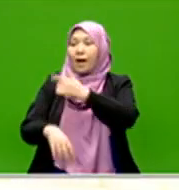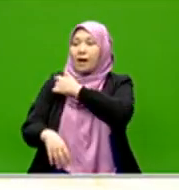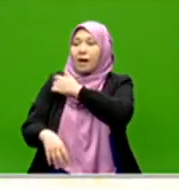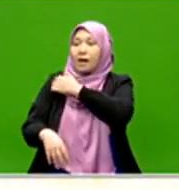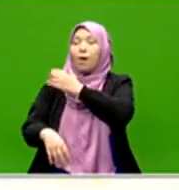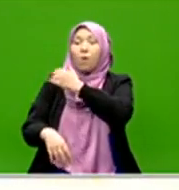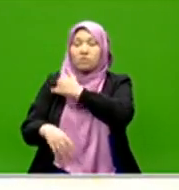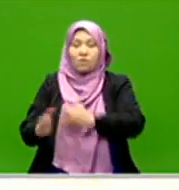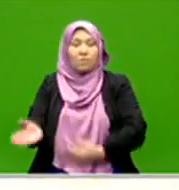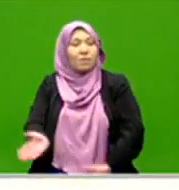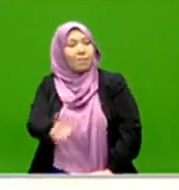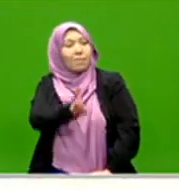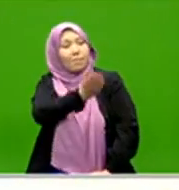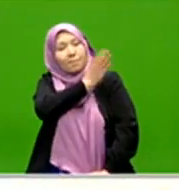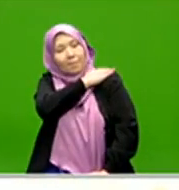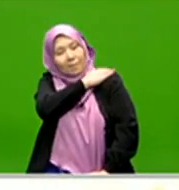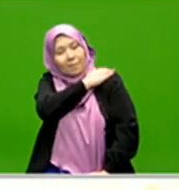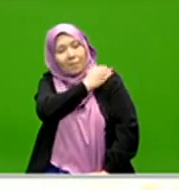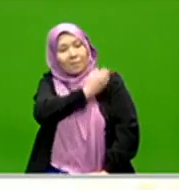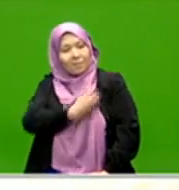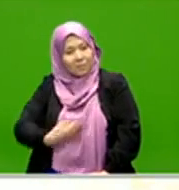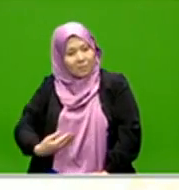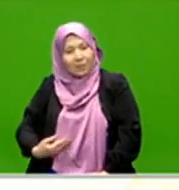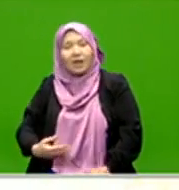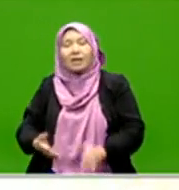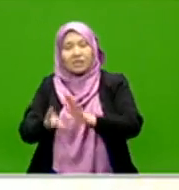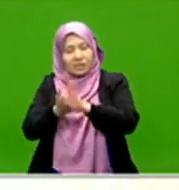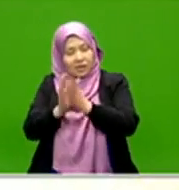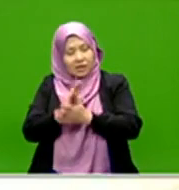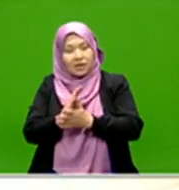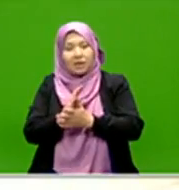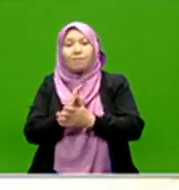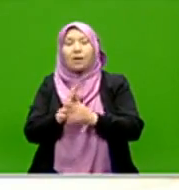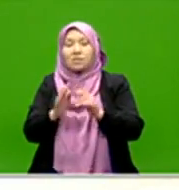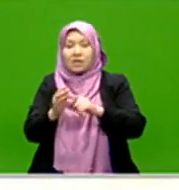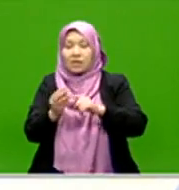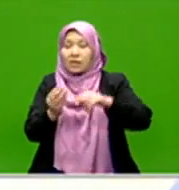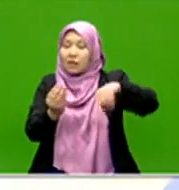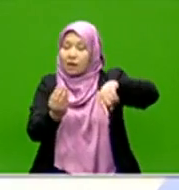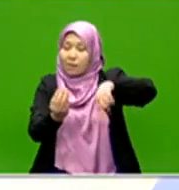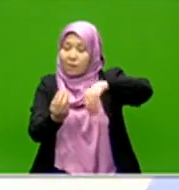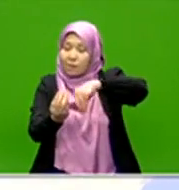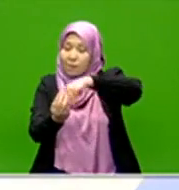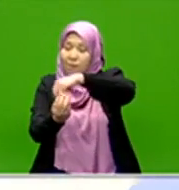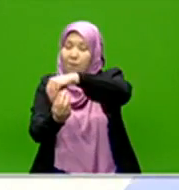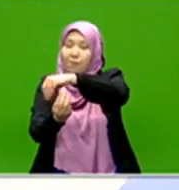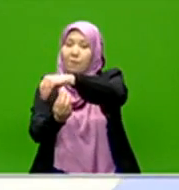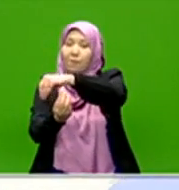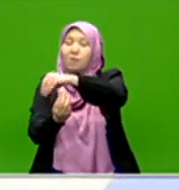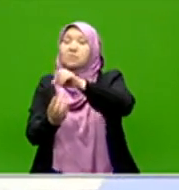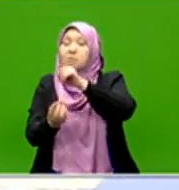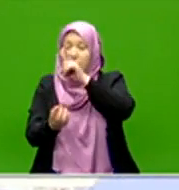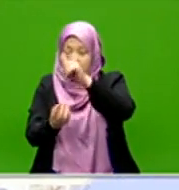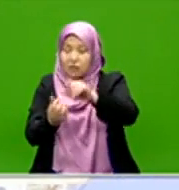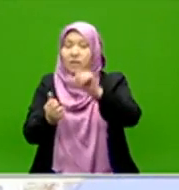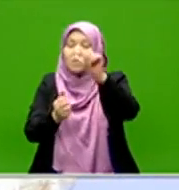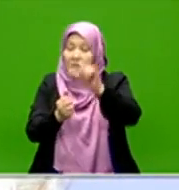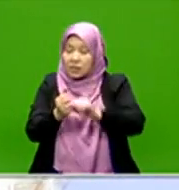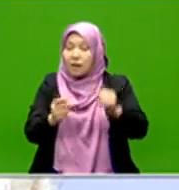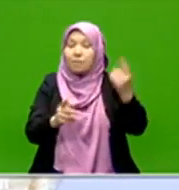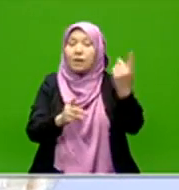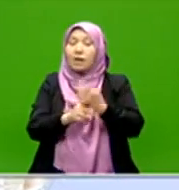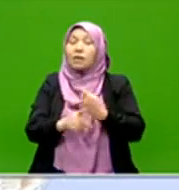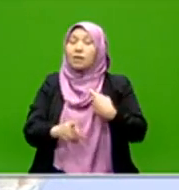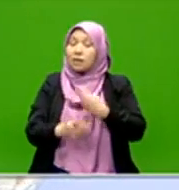ya. Masya-Allah, ya. Jadi ketika kita berpusing itu, ya, tawaf itu sebenarnya setiap kali